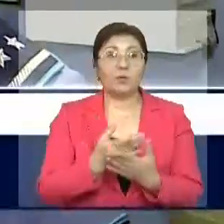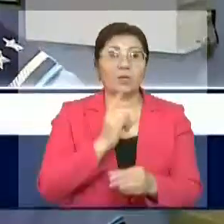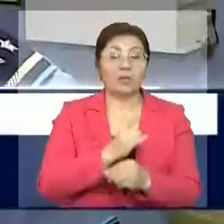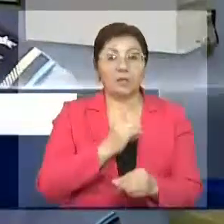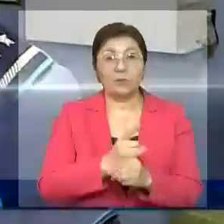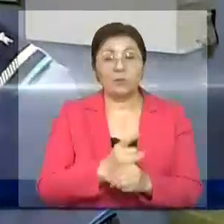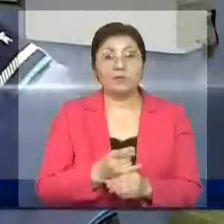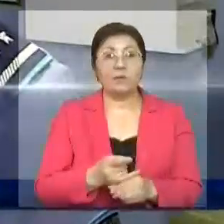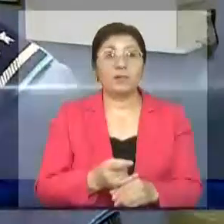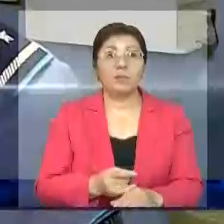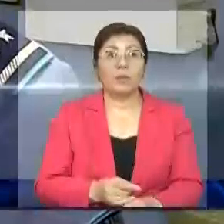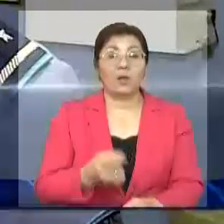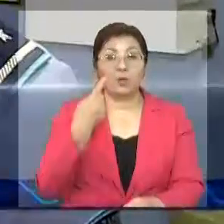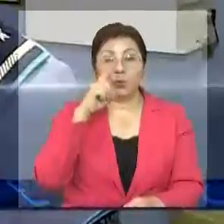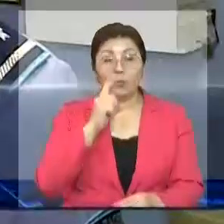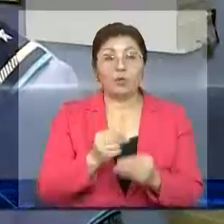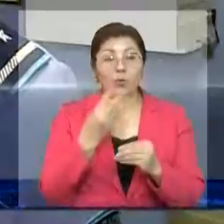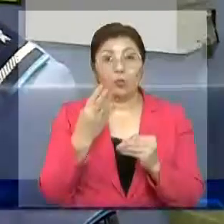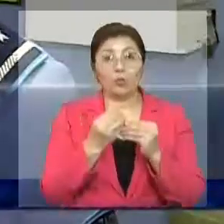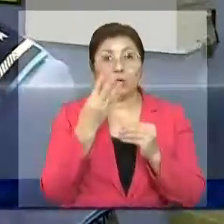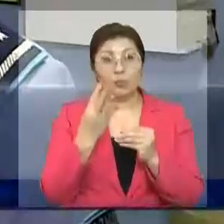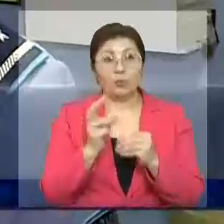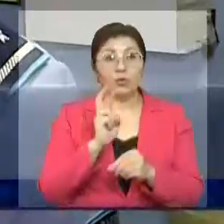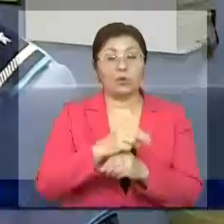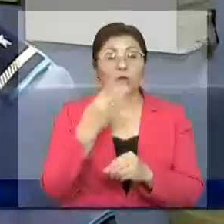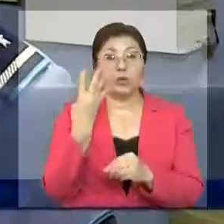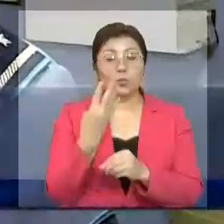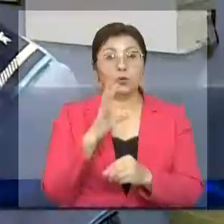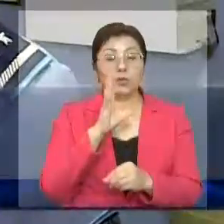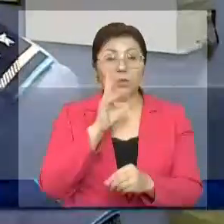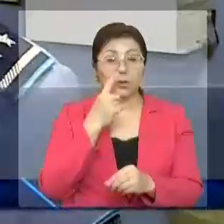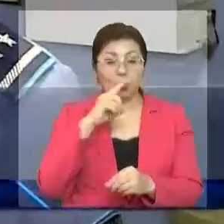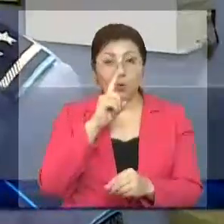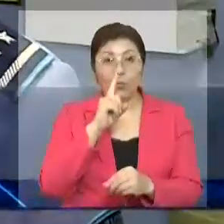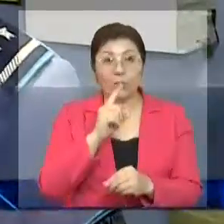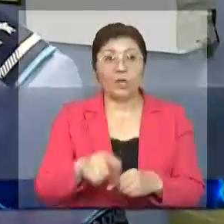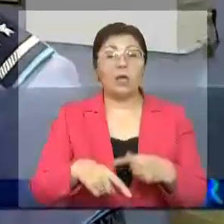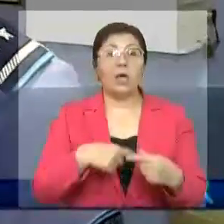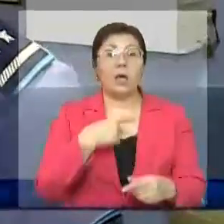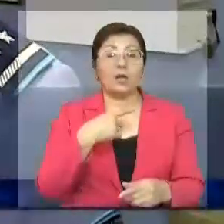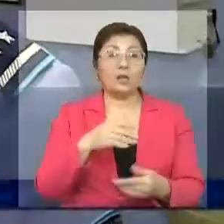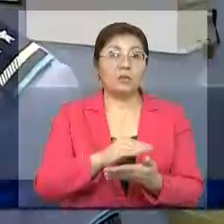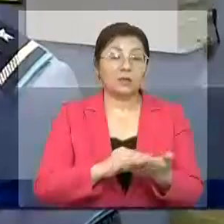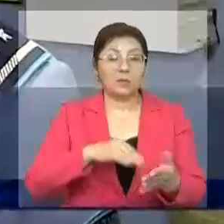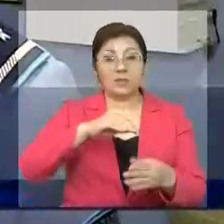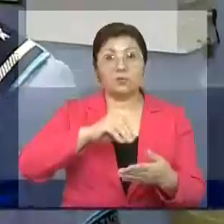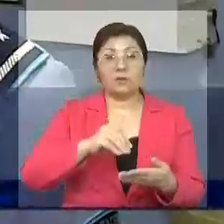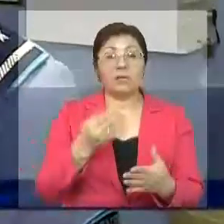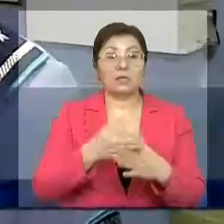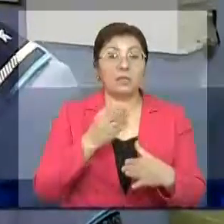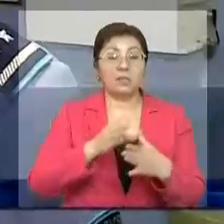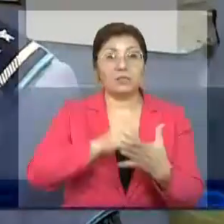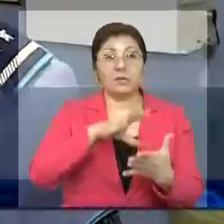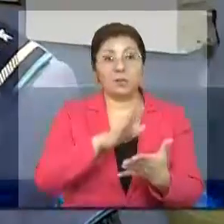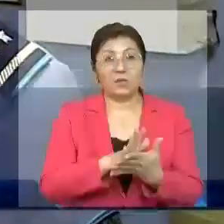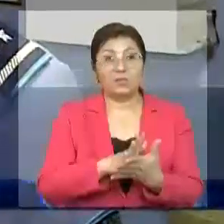олардың ұялы телефондарының нөмірлеріне 14-14-тен келген 4 санды айту арқылы олардың арттарынан несие рәсімдеу және де оларды